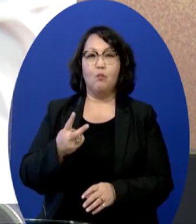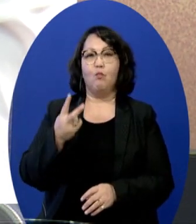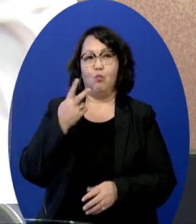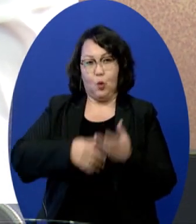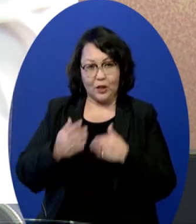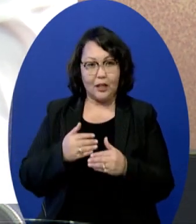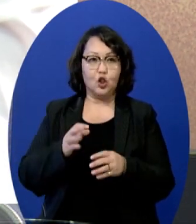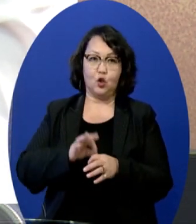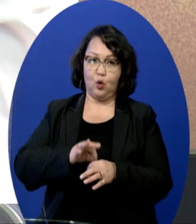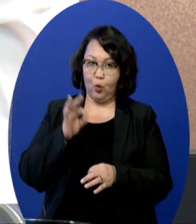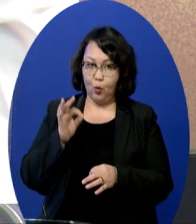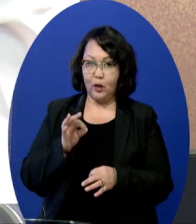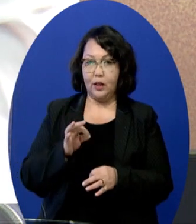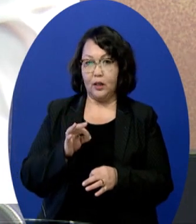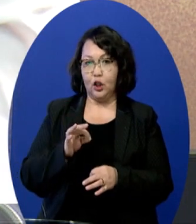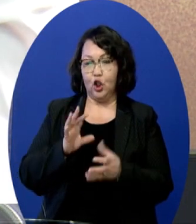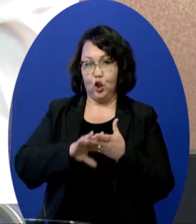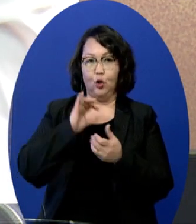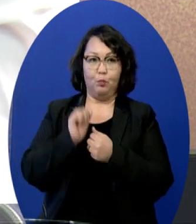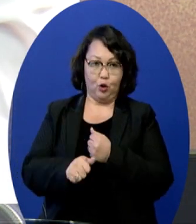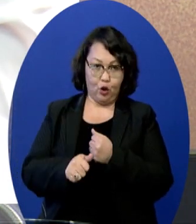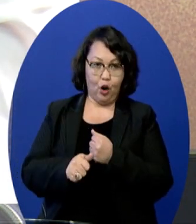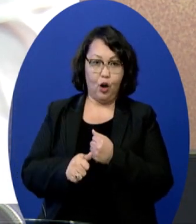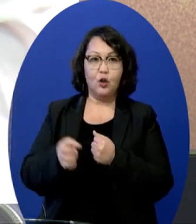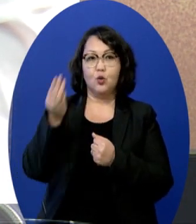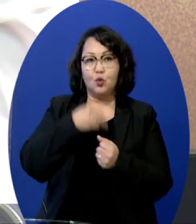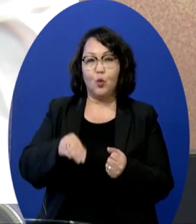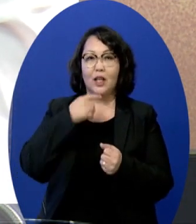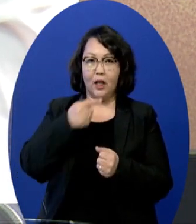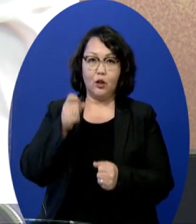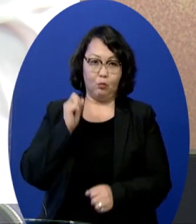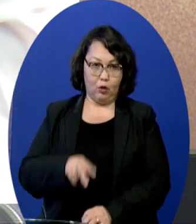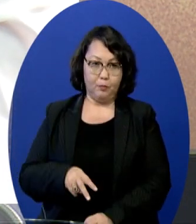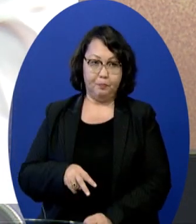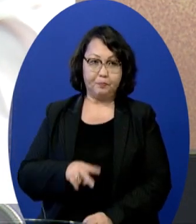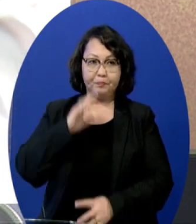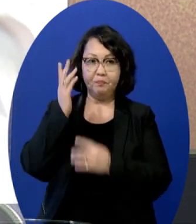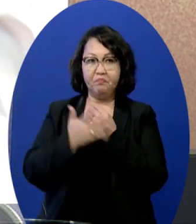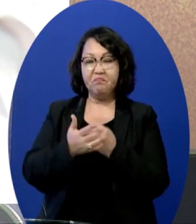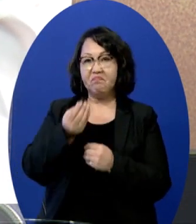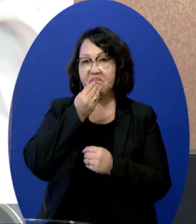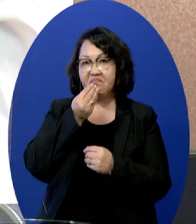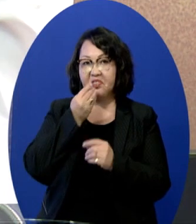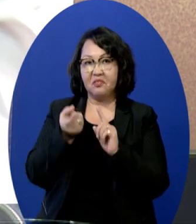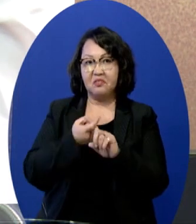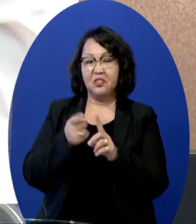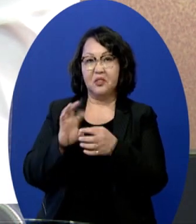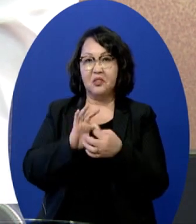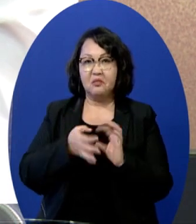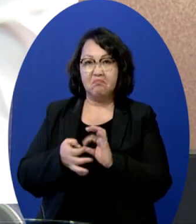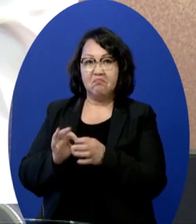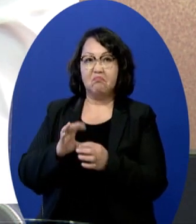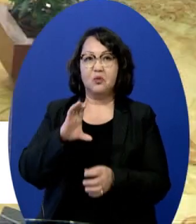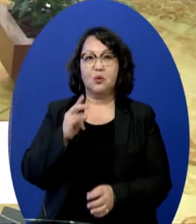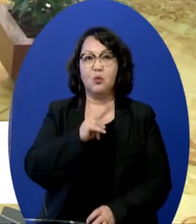тийм сонгуулийн төлбөртөө одоо тэгээ шууд хэлэх юм бол одоо тэр авилгацсан юм сүлжээ байгуулахыг бас өөгшүүлсэн болж хүрчээд